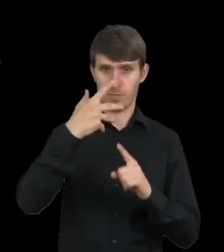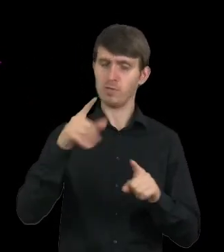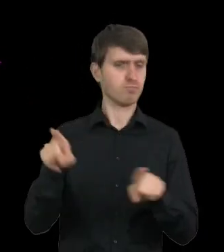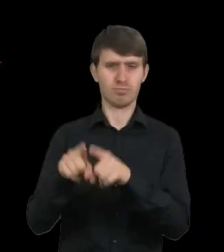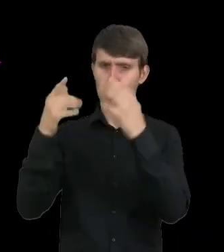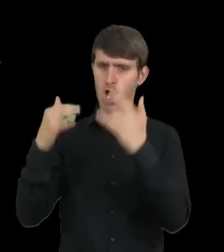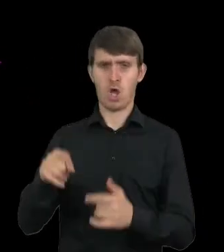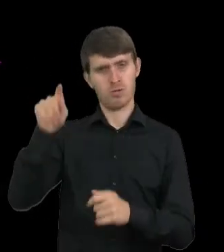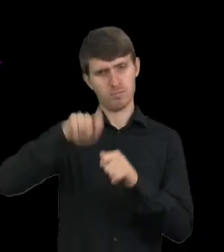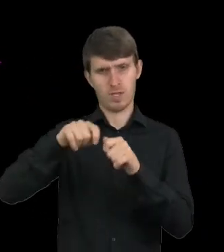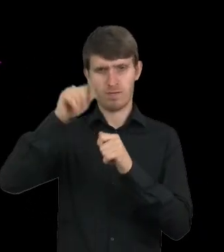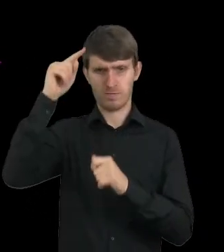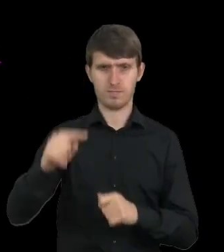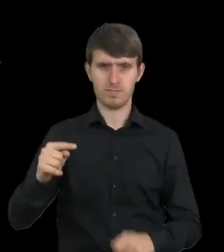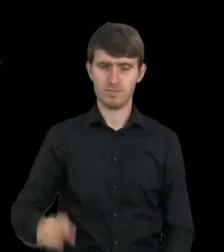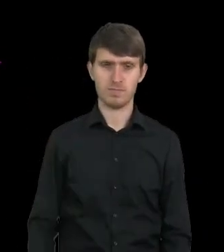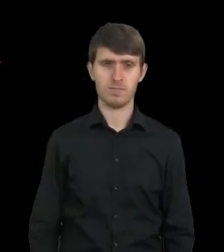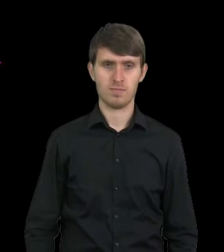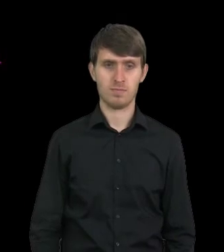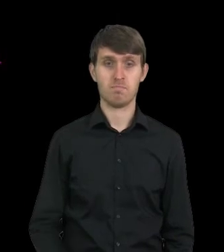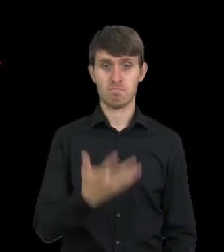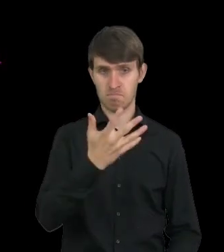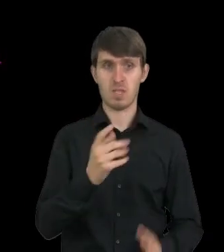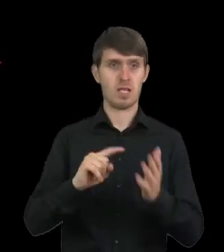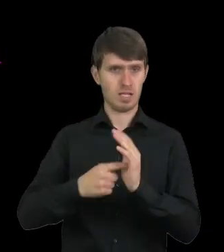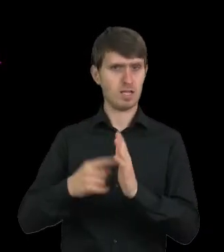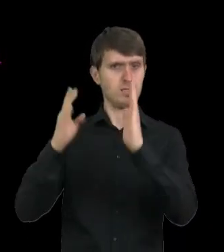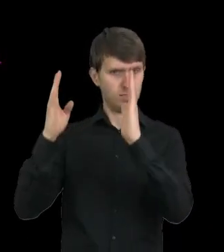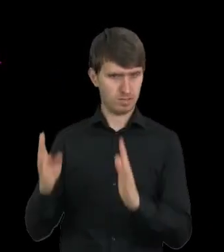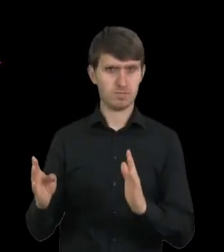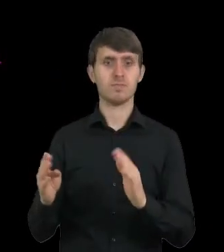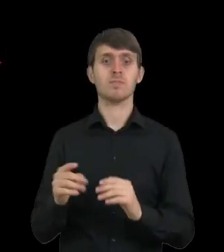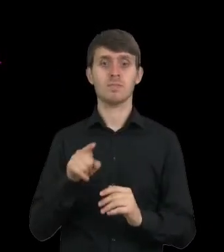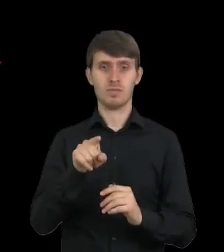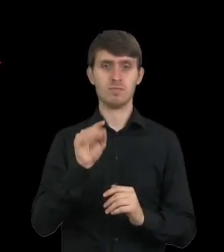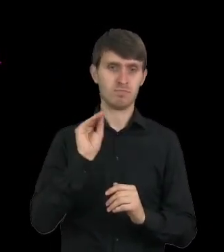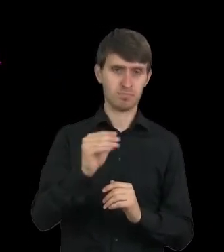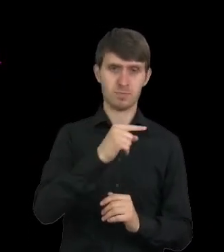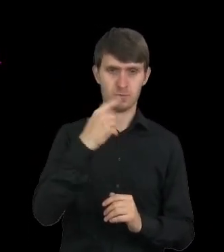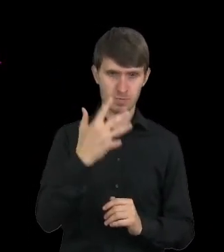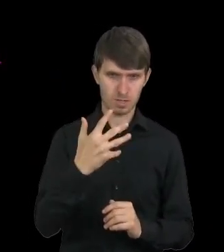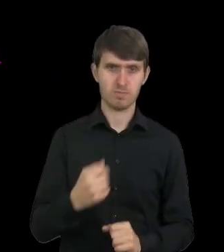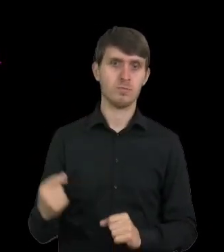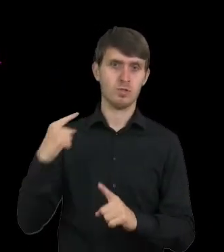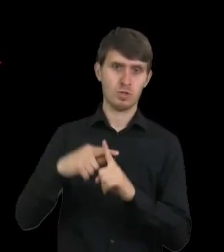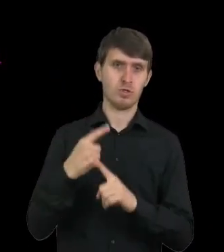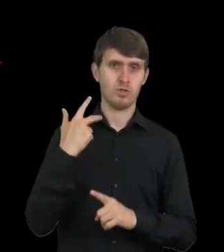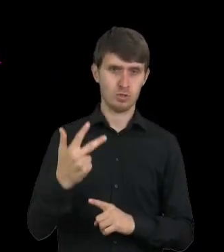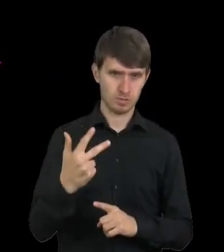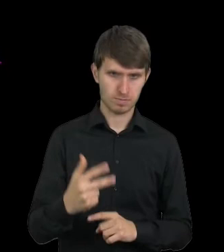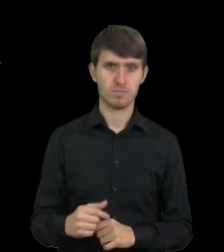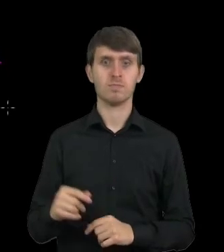Dla x równego minus 5 dokładnie to samo. 5 razy wartość bezwzględna